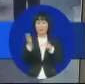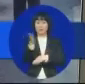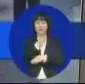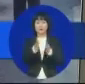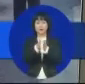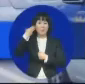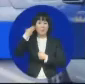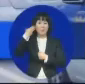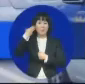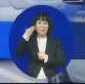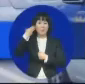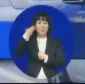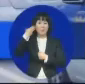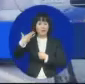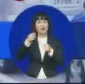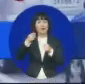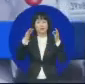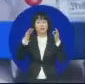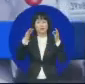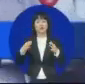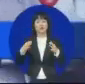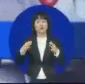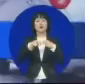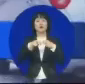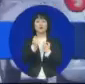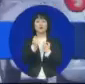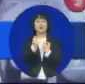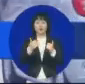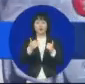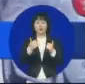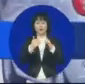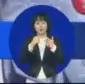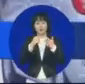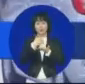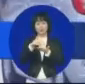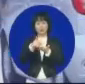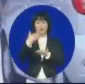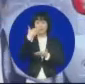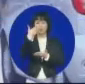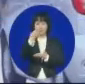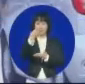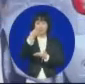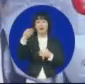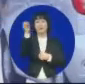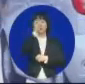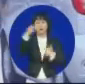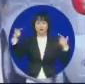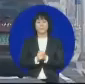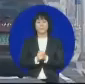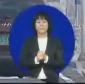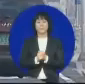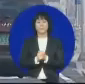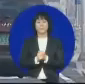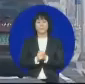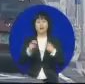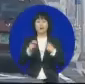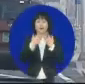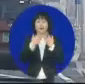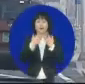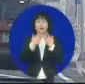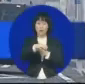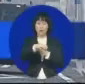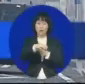12월까지 탈 개월간 교통사고 사망자 수를 전년대비 14% 줄였습니다 또 사고 다발